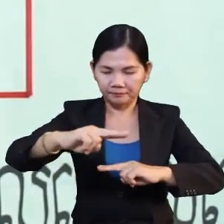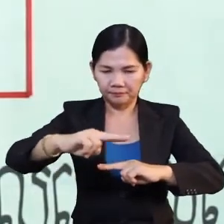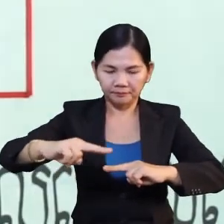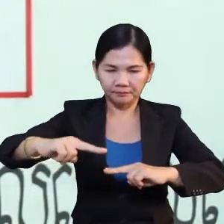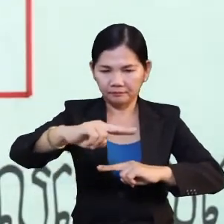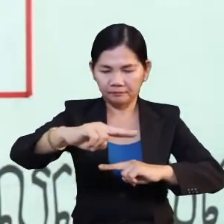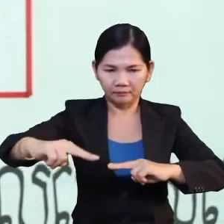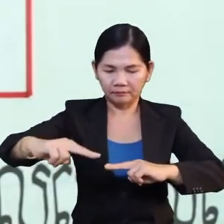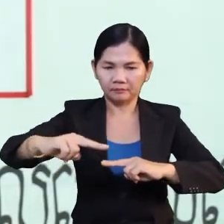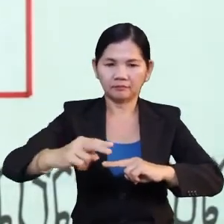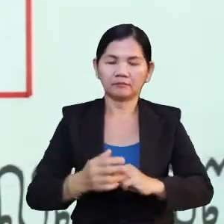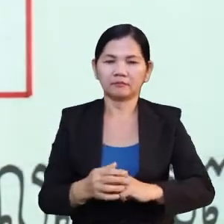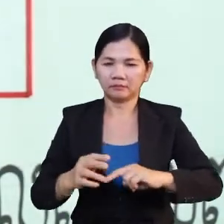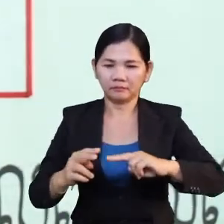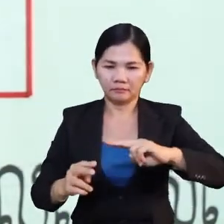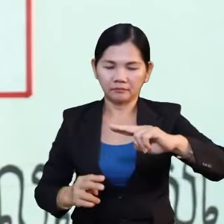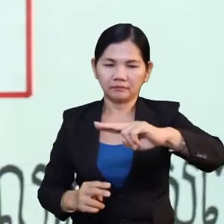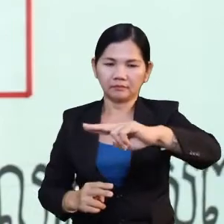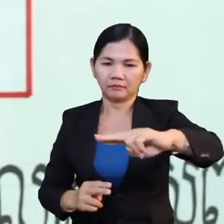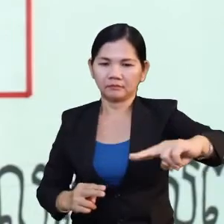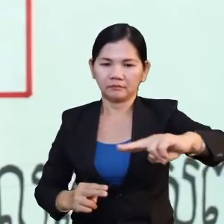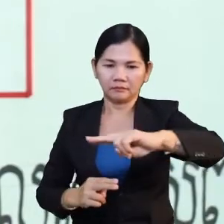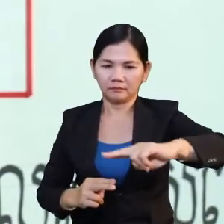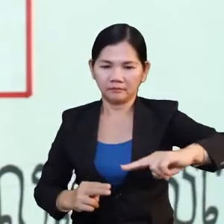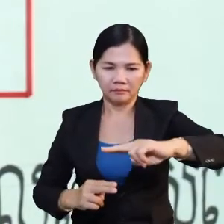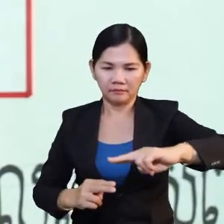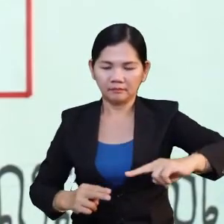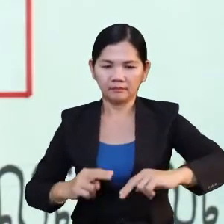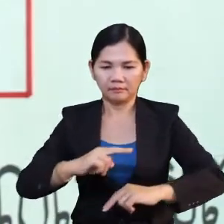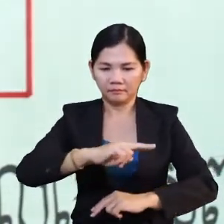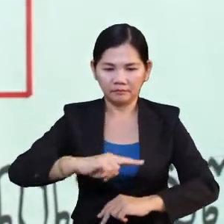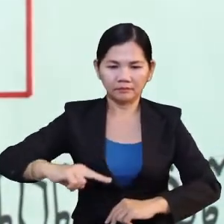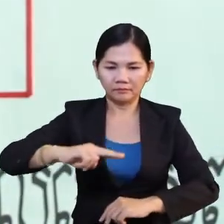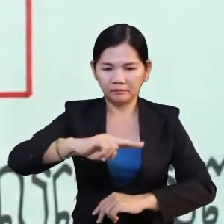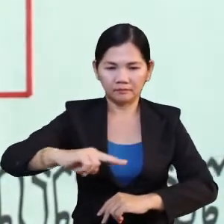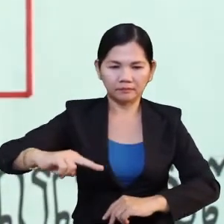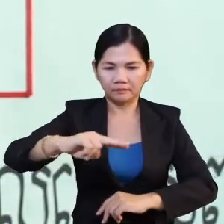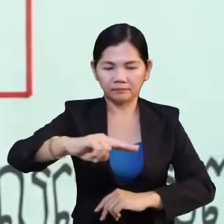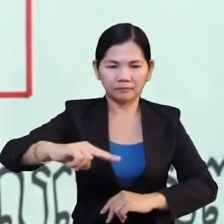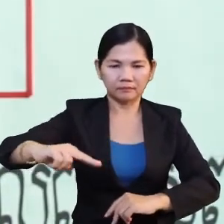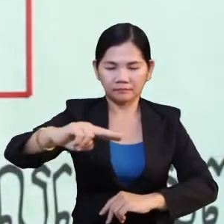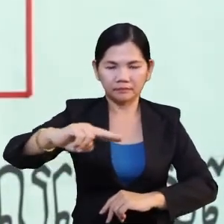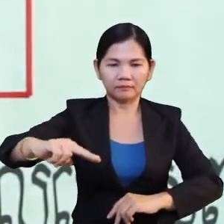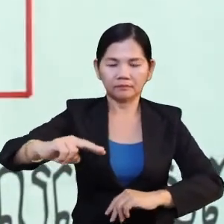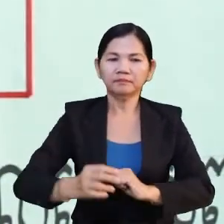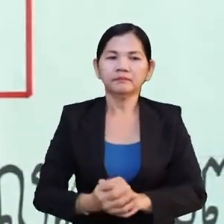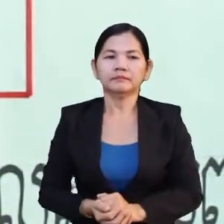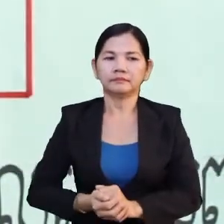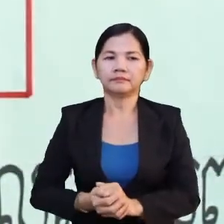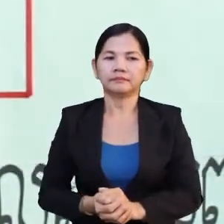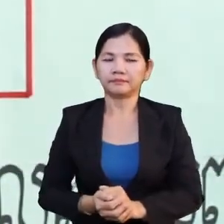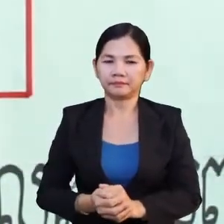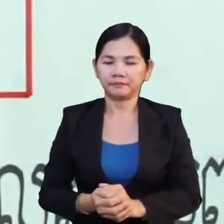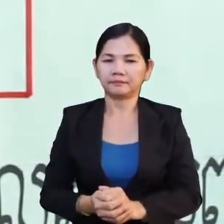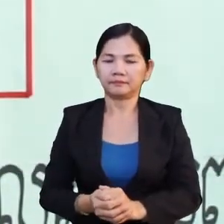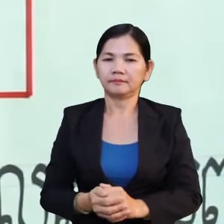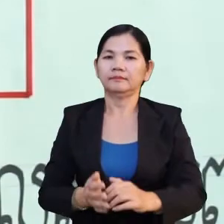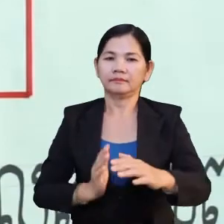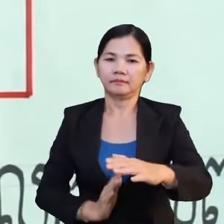ល់ចានេះគឺជាគំនូសកាត់ទៅតឹងថ្នល់អញ្ចឹងពេលដែលកូនមុននឹងឆ្លង